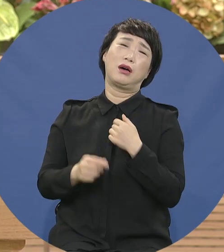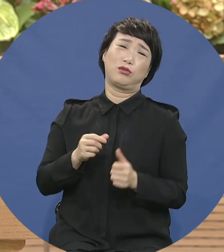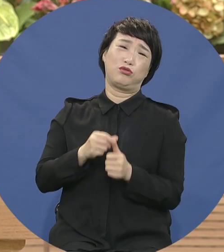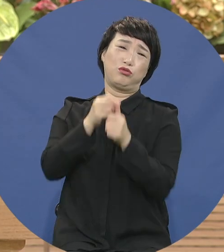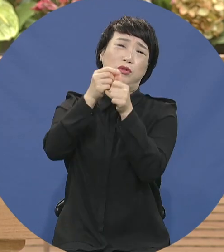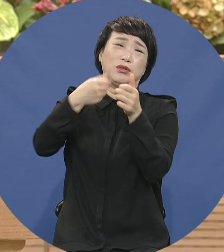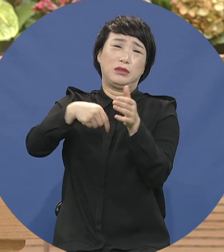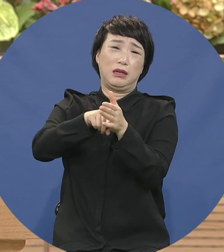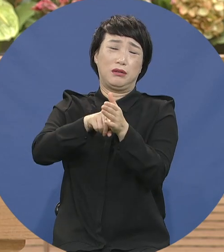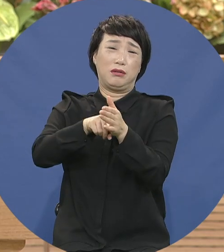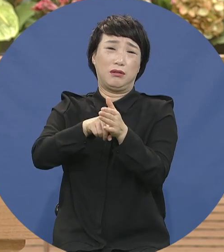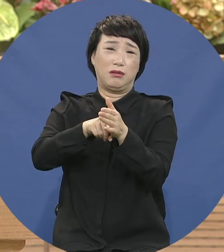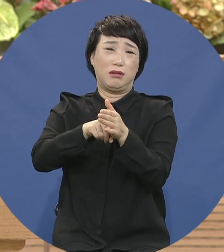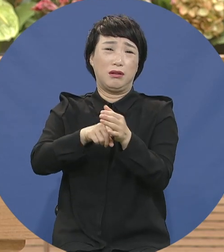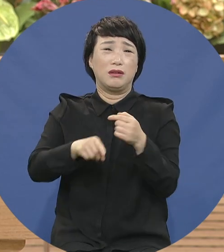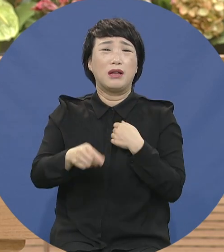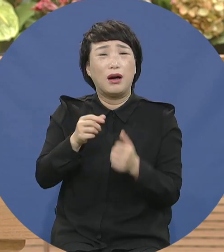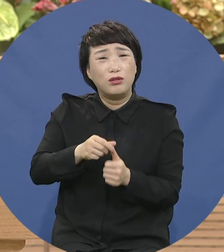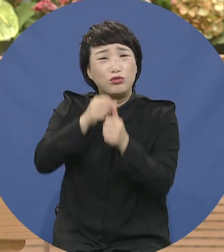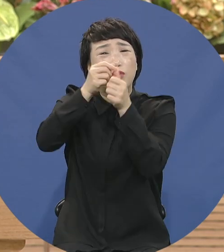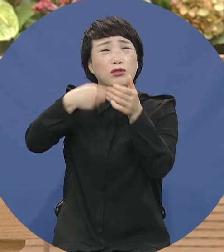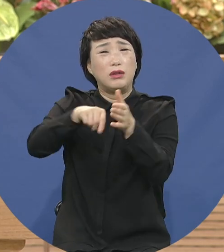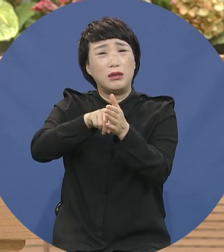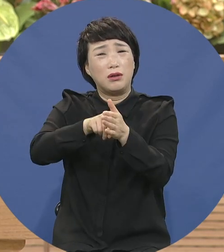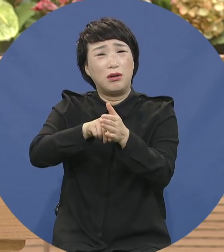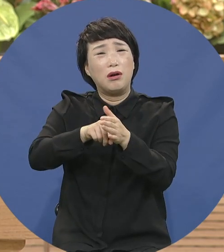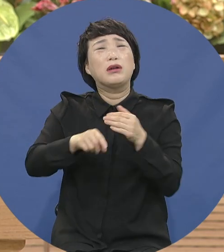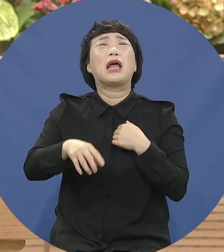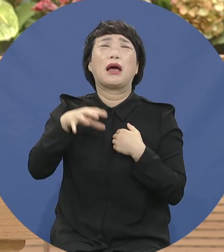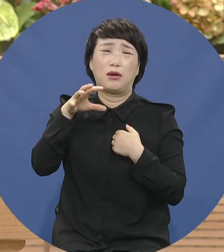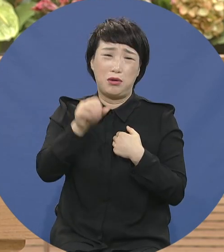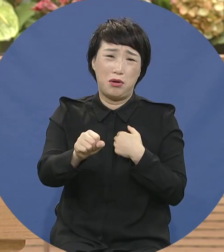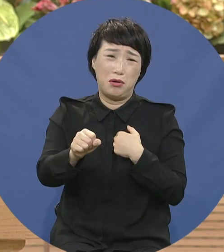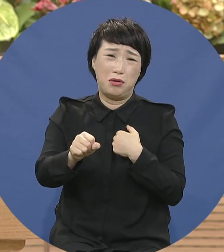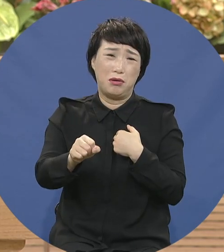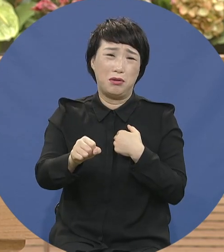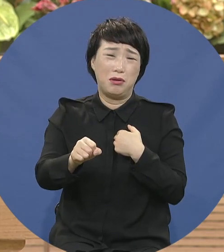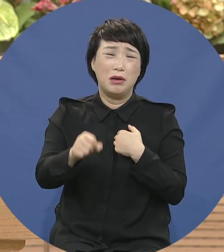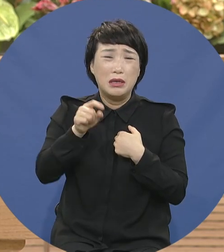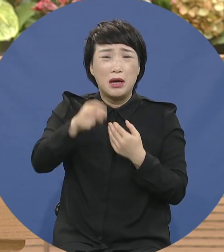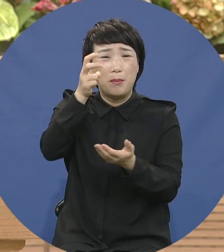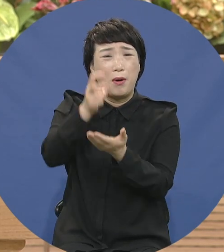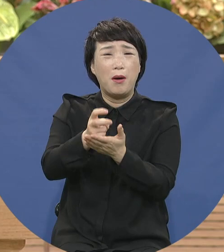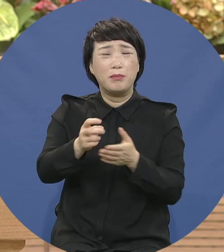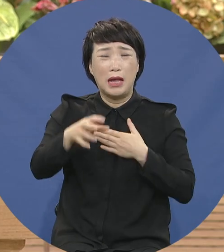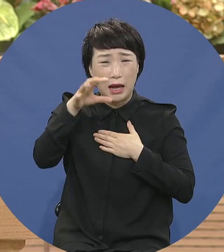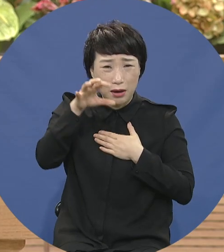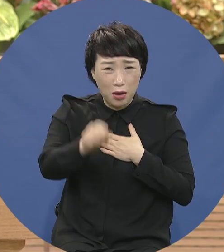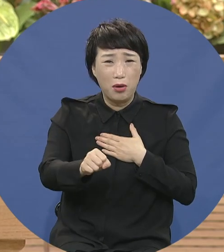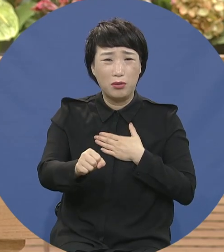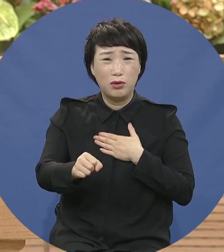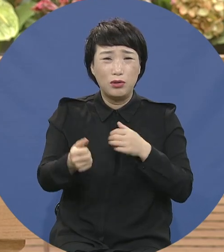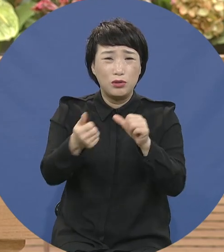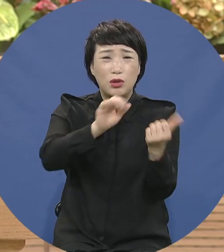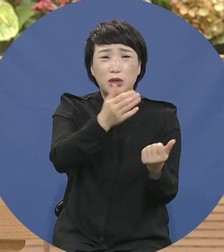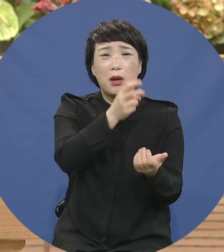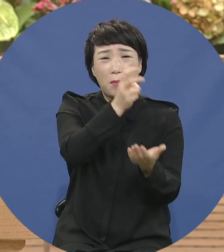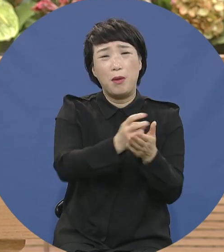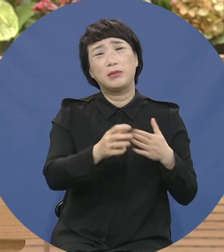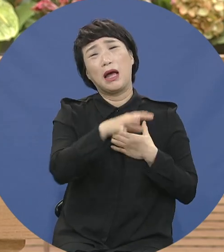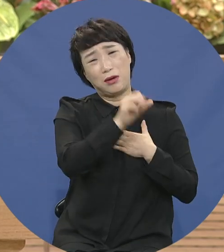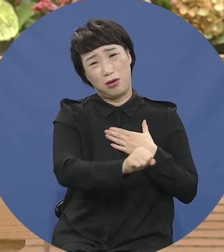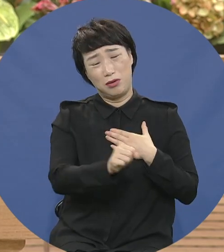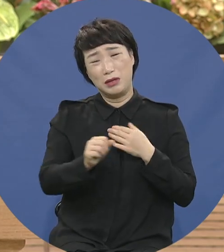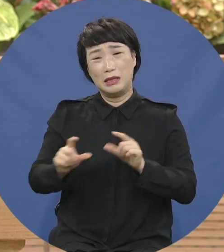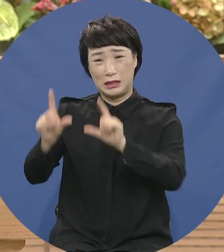살리기 위해서. 이건 내 법입니다. 죽게 된 법도 내 법이요,